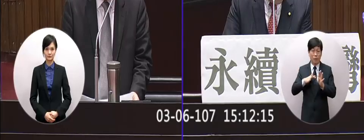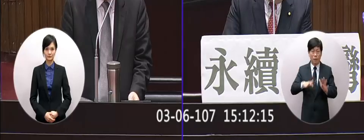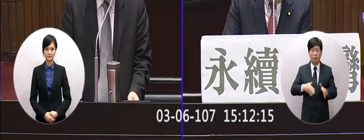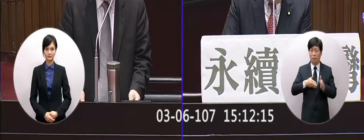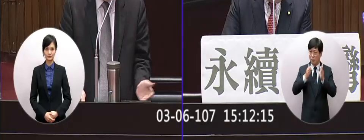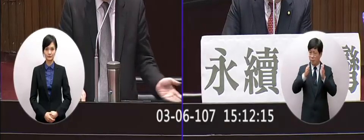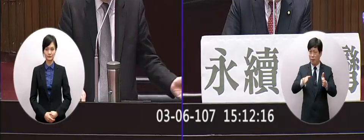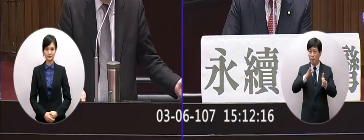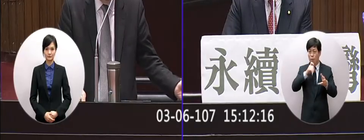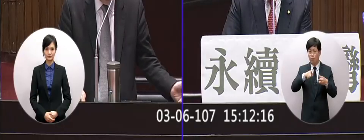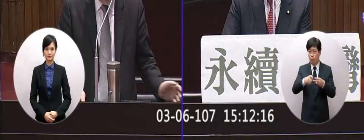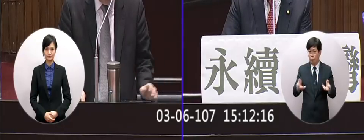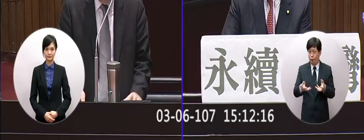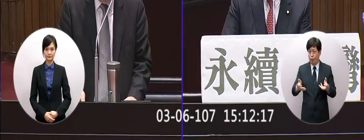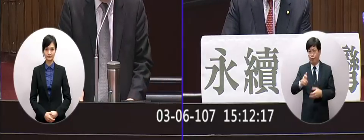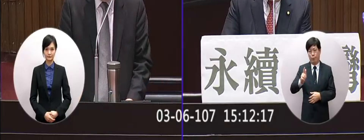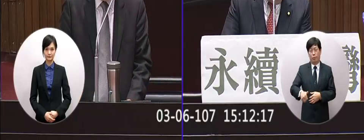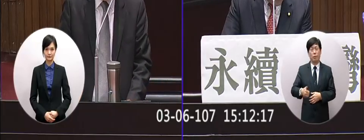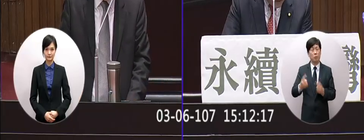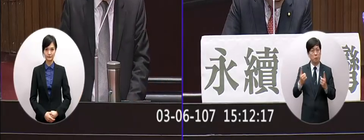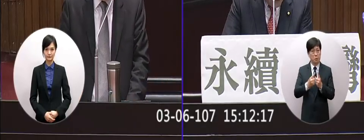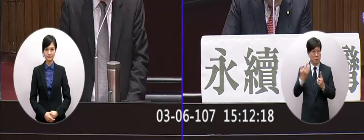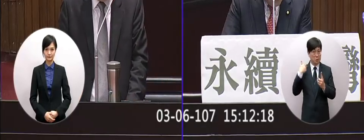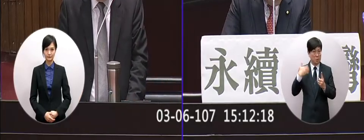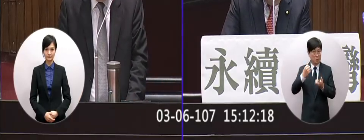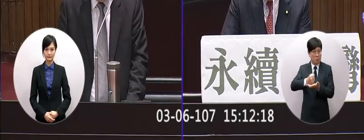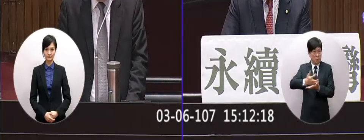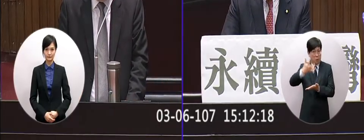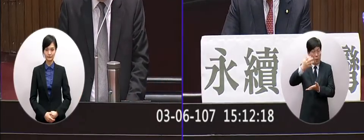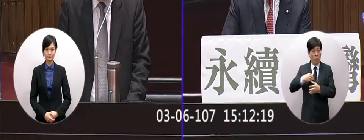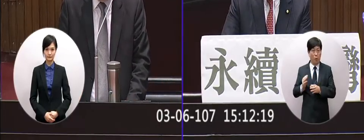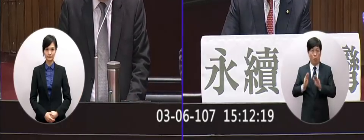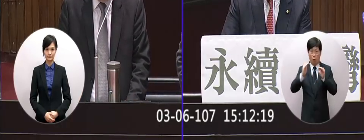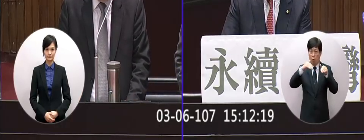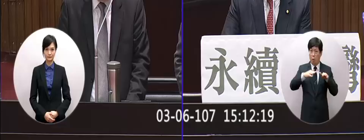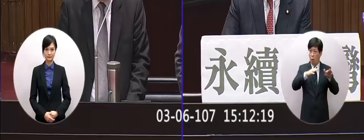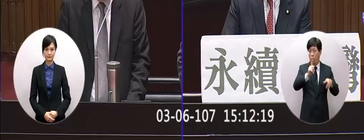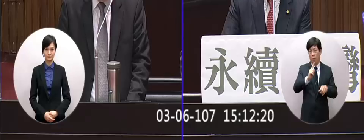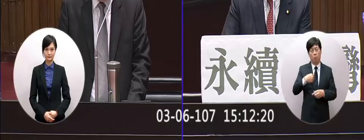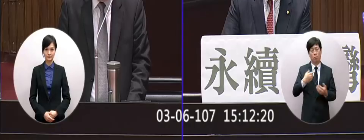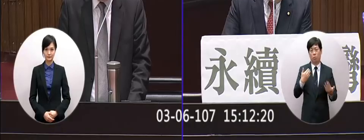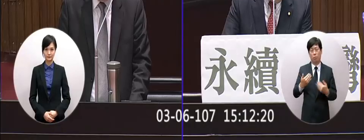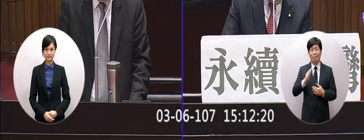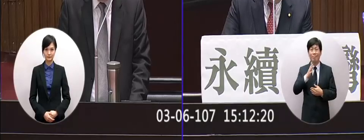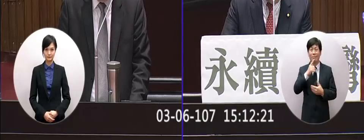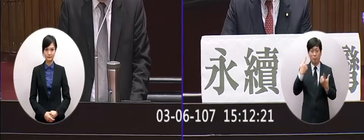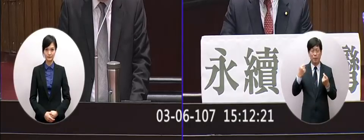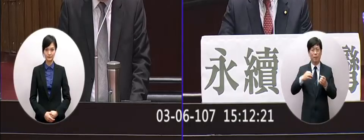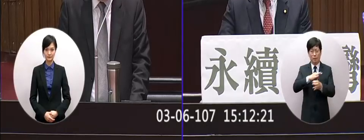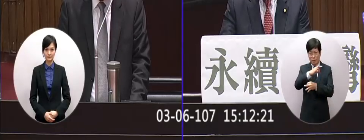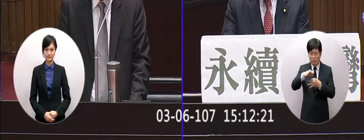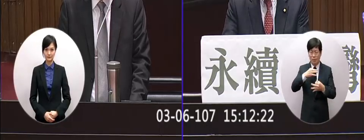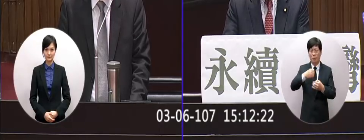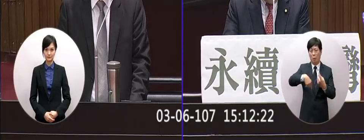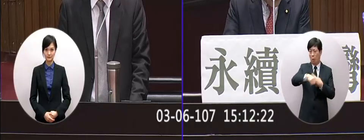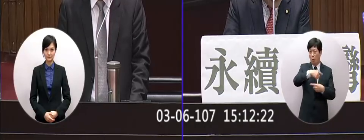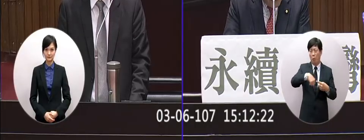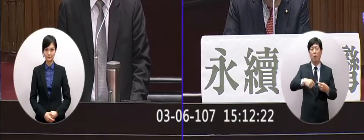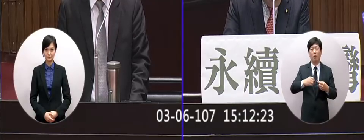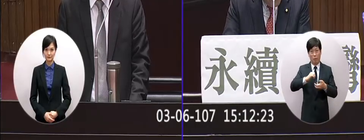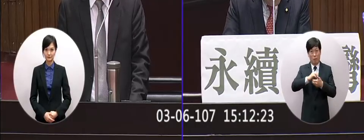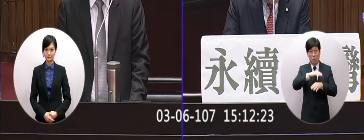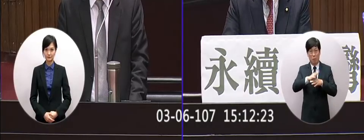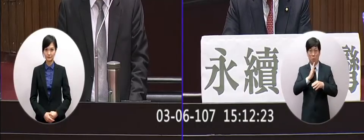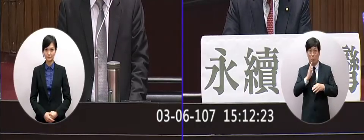工程的领域，也看过营造业的荣景跟谷底。但是我们知道，都这些都是一个经济循环的结果，有高峰也有低